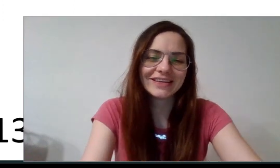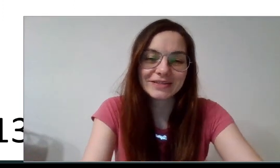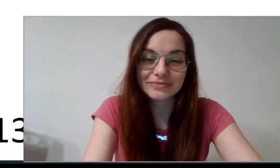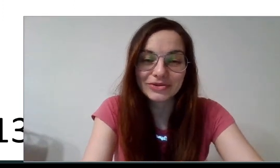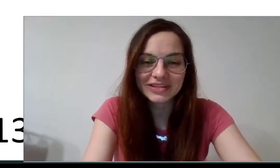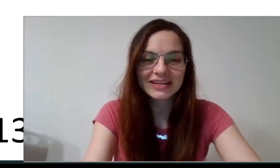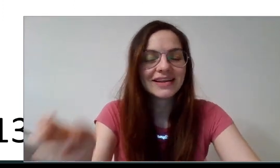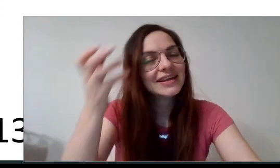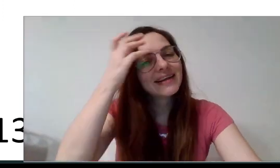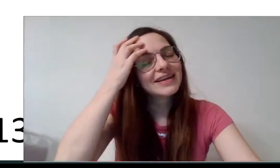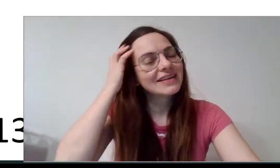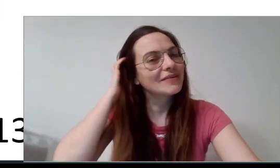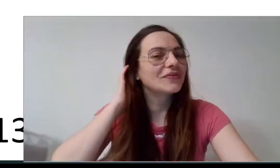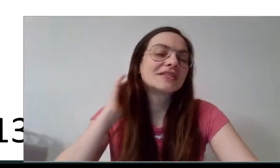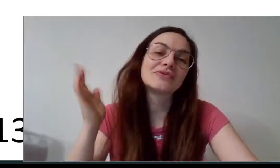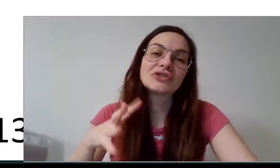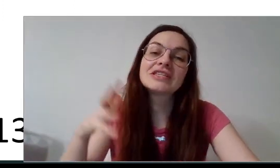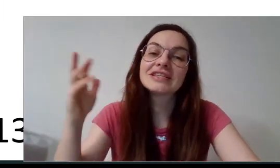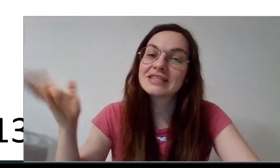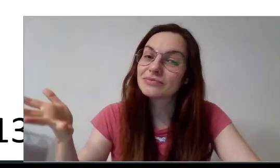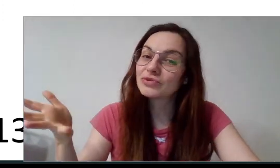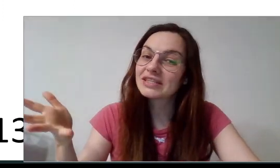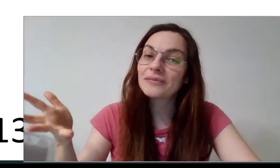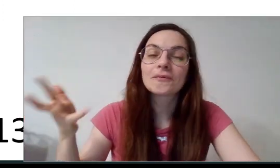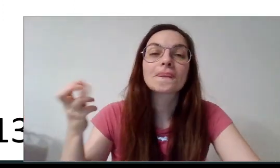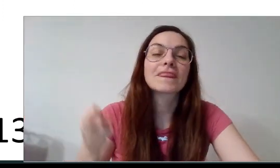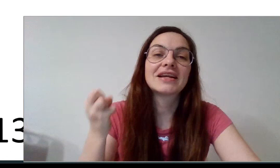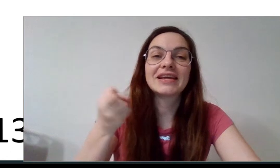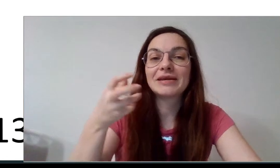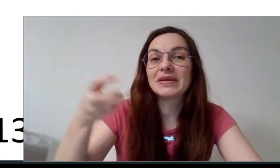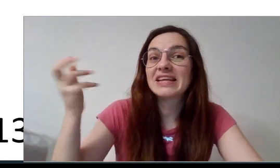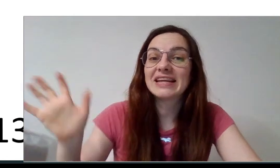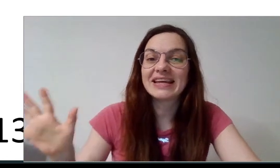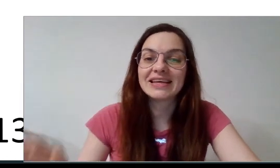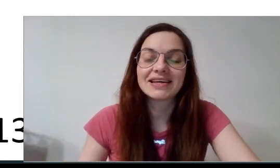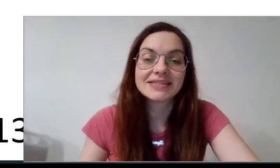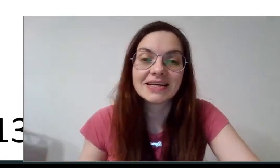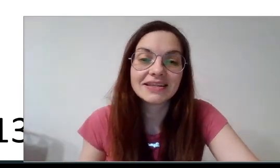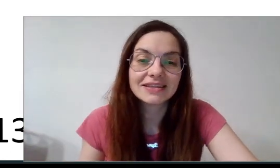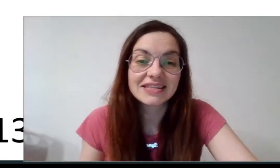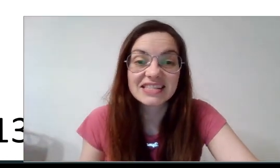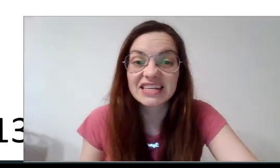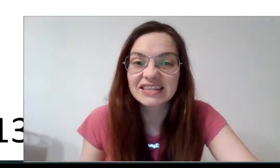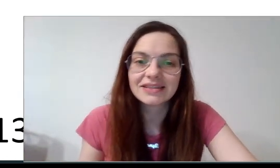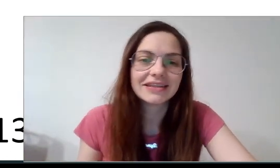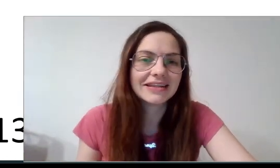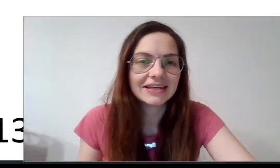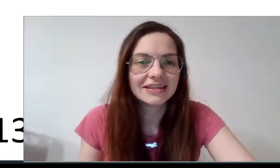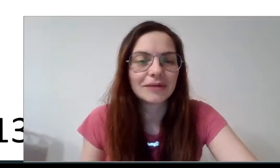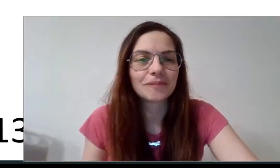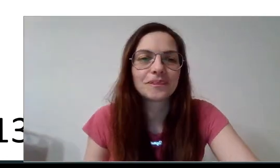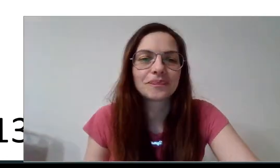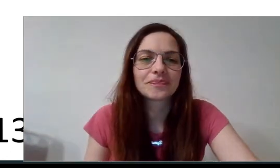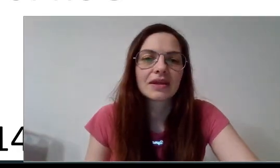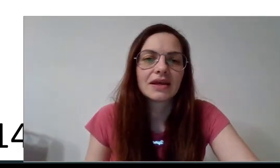oženjena, nisam oženjena. Nisam oženjen, nisam udata, dakle ich bin ledig, single, single ili